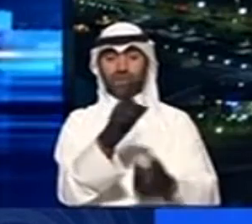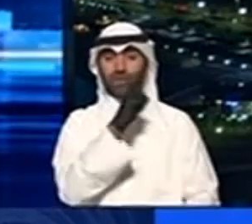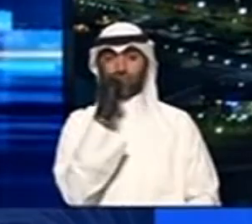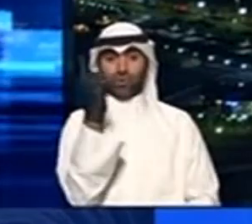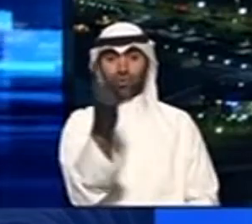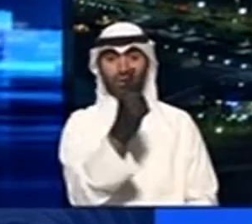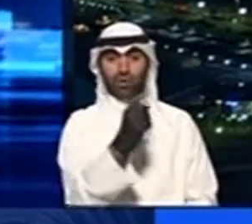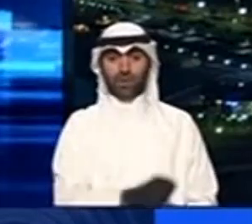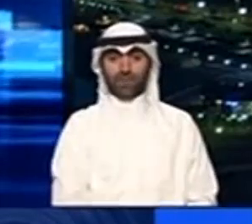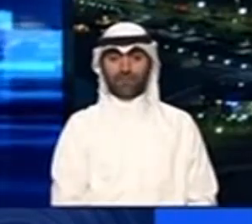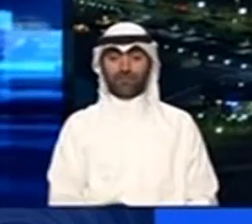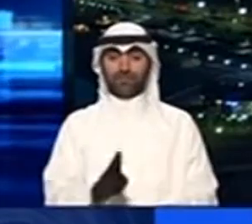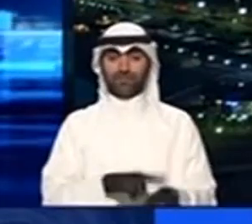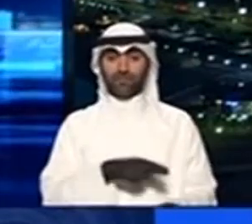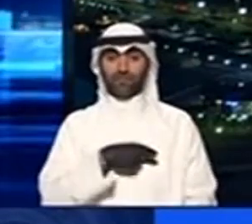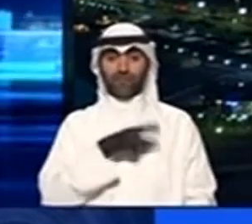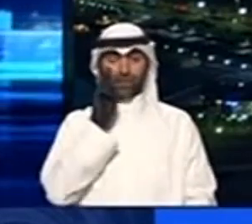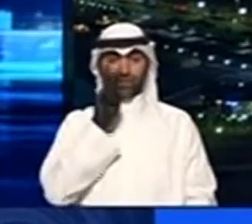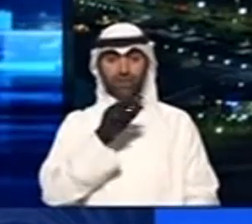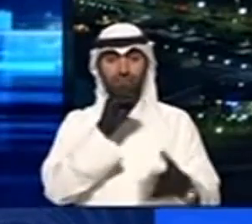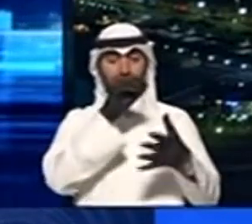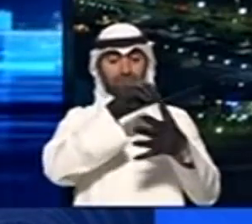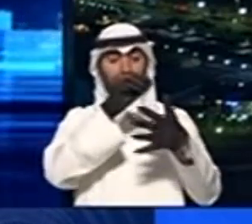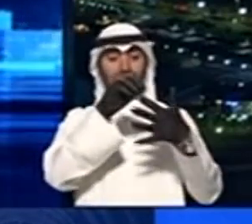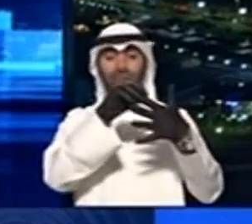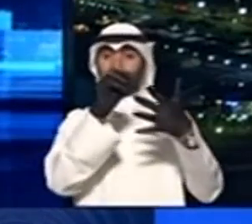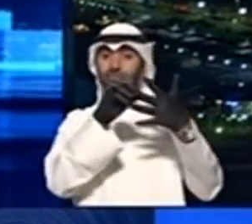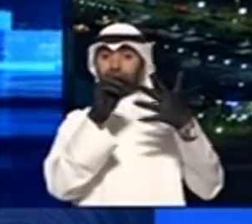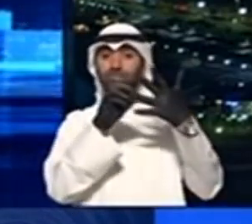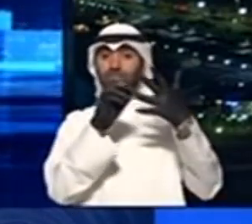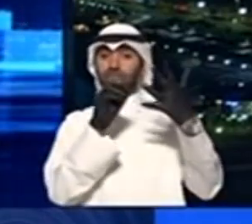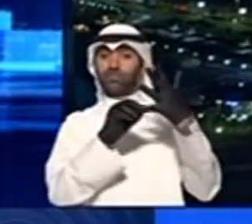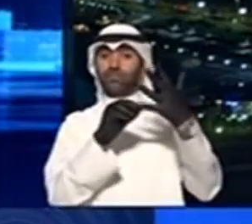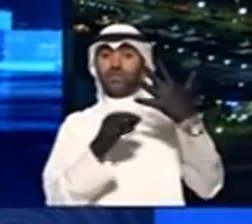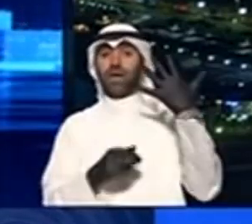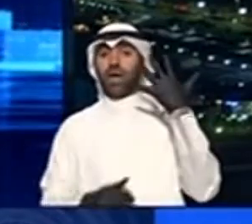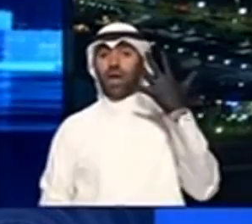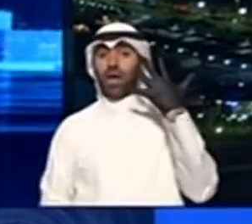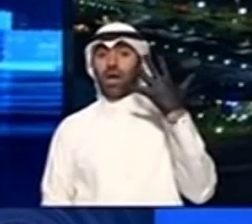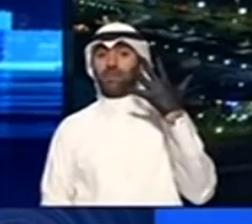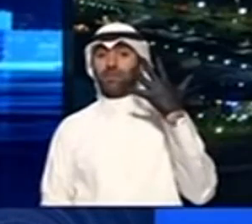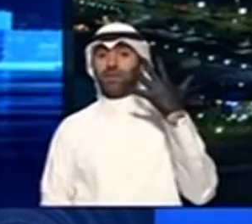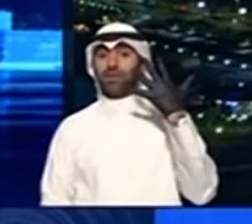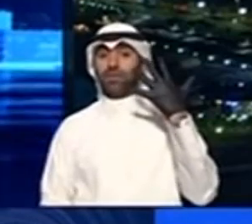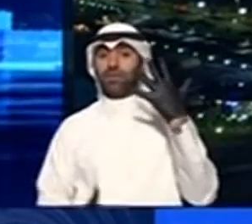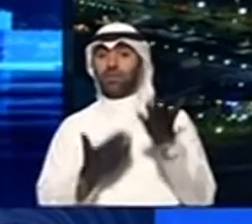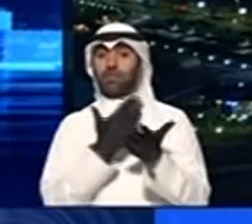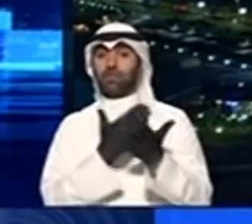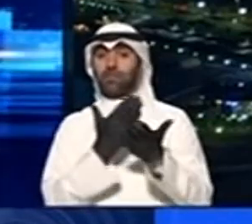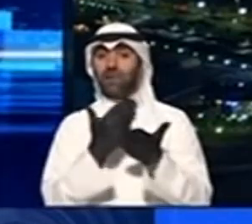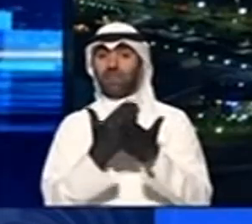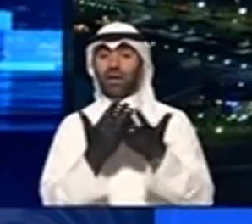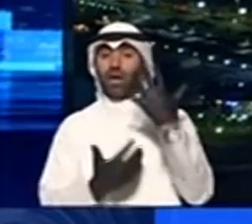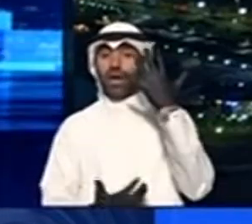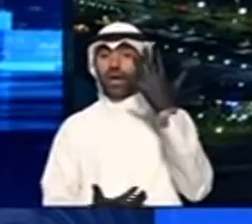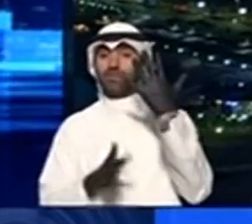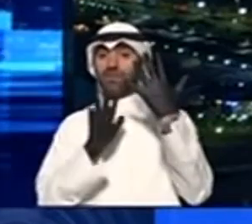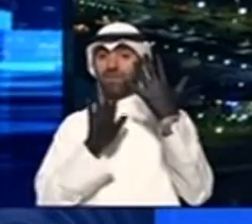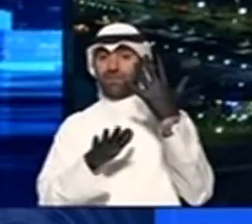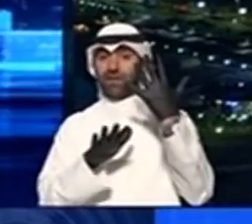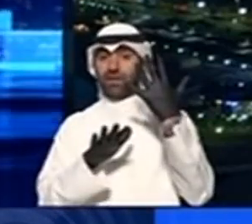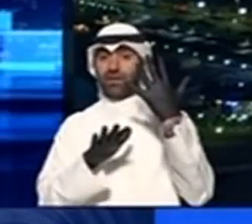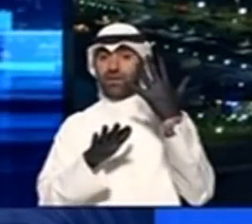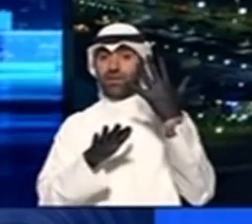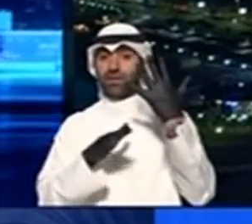من 5 مراحل من الحظر الكلي إلى الحياة الطبيعية، كل مرحلة من 3 أسابيع، إحنا نتكلم عن حوالي